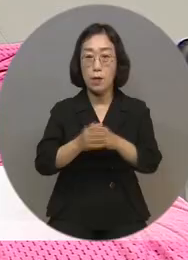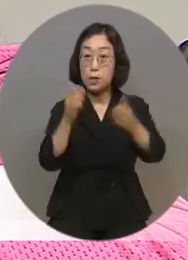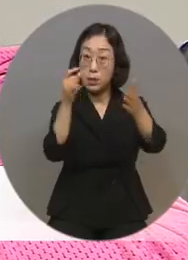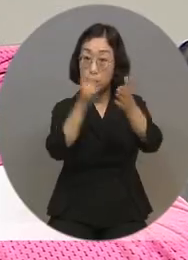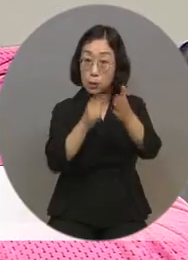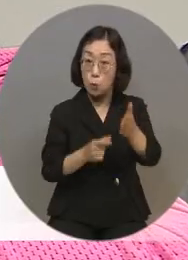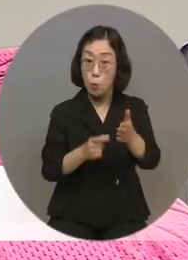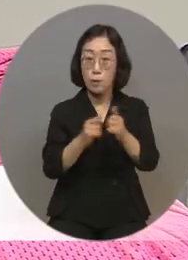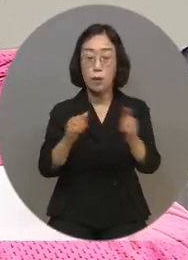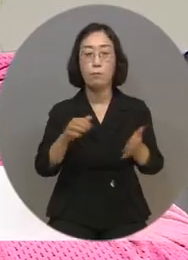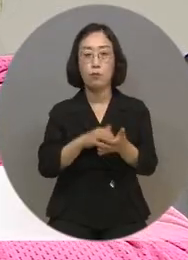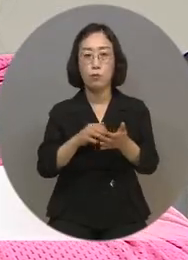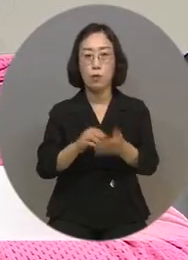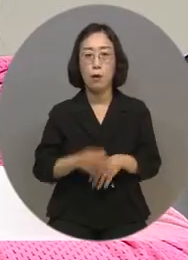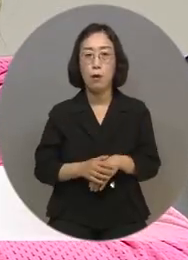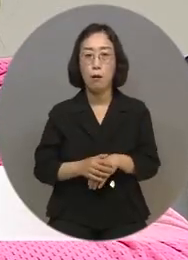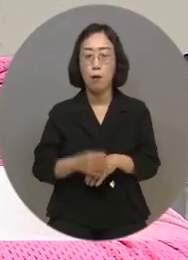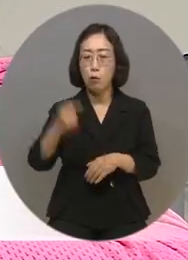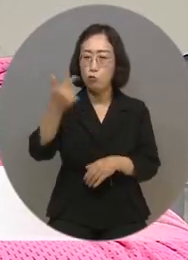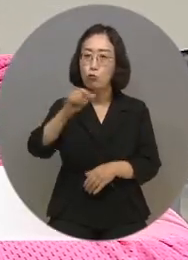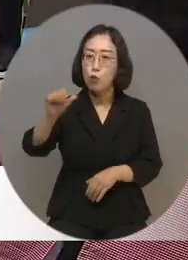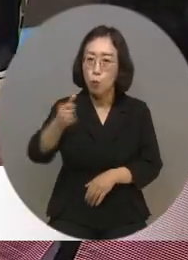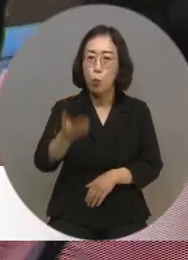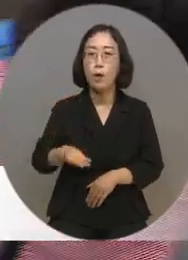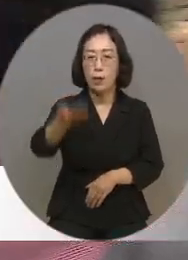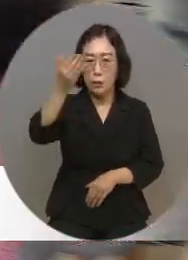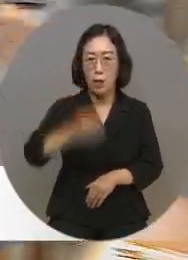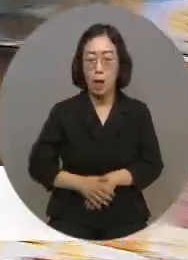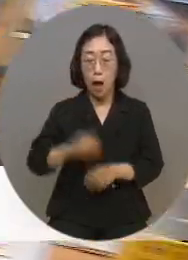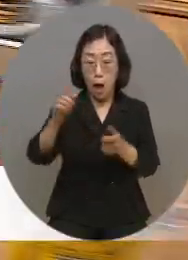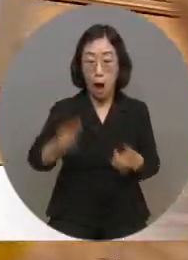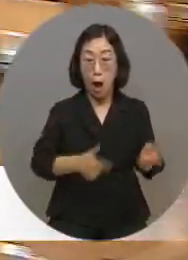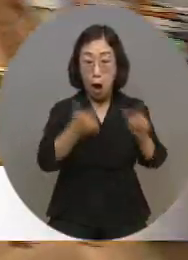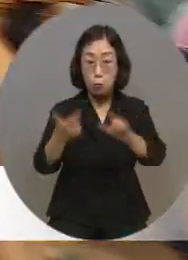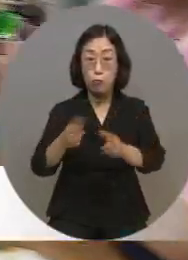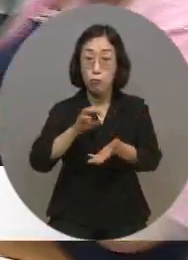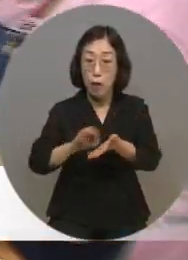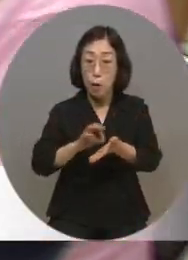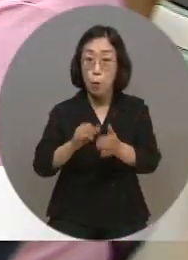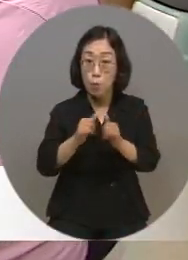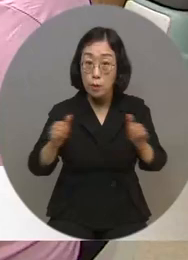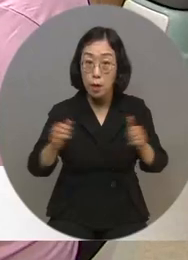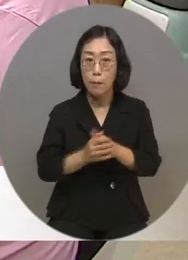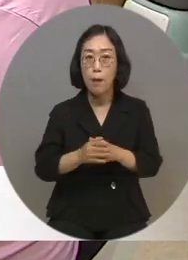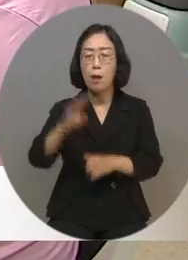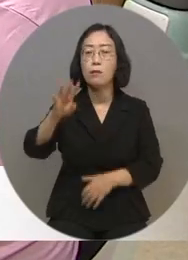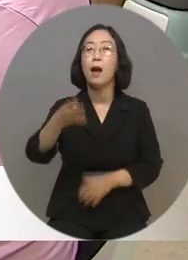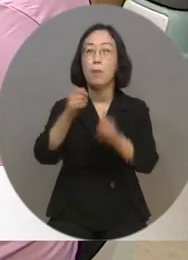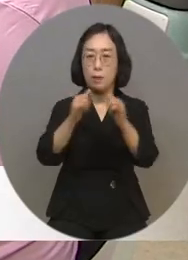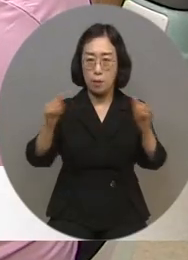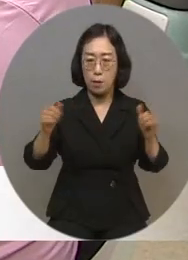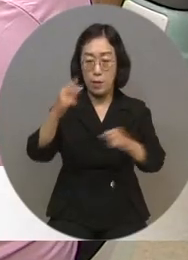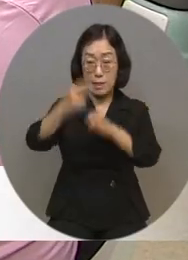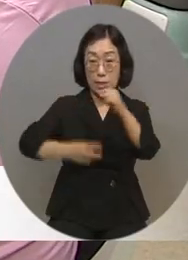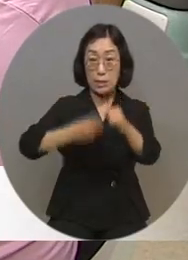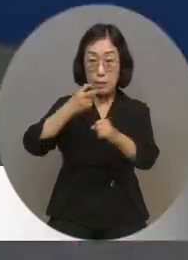인원은 6,513명, 1일 평균 이용 인원은 400명으로 올해 20주년을